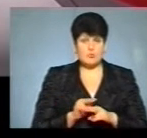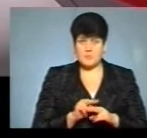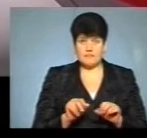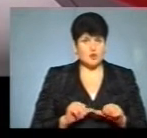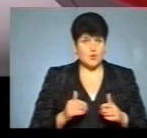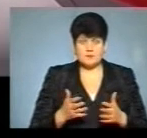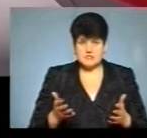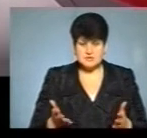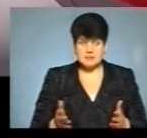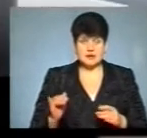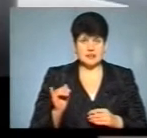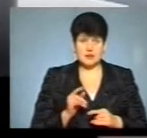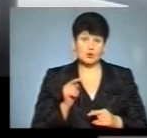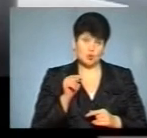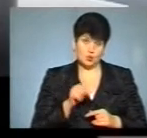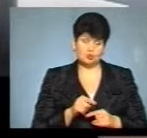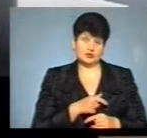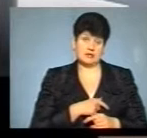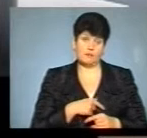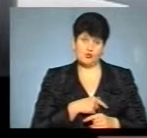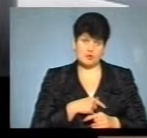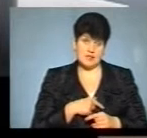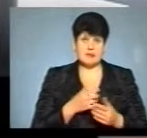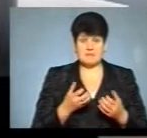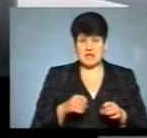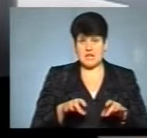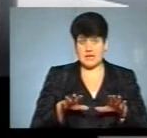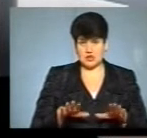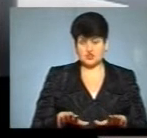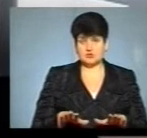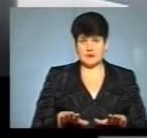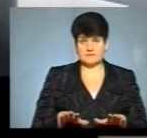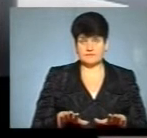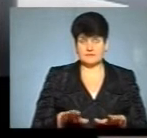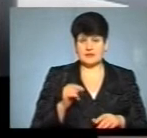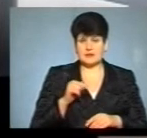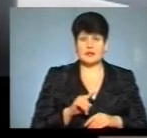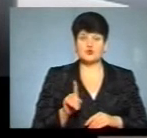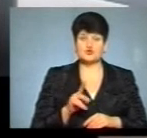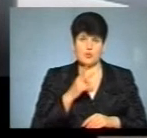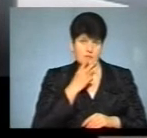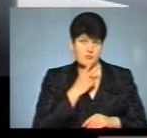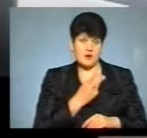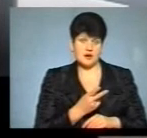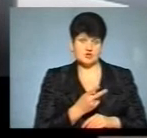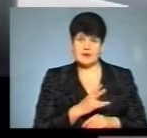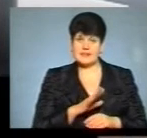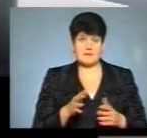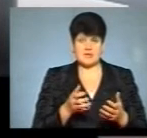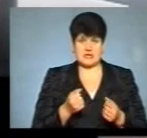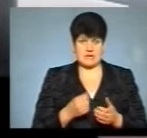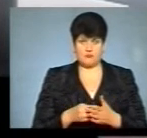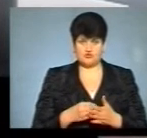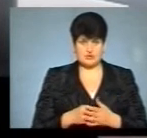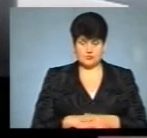комісії. І тому депутати прийняли таке рішення, те, що ви бачили, не прийняття бюджету.